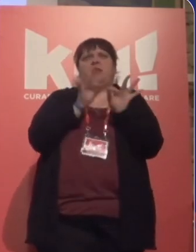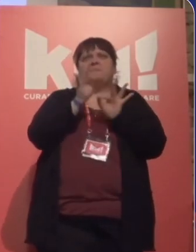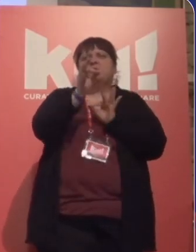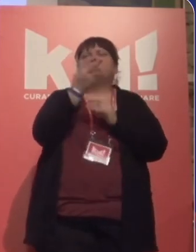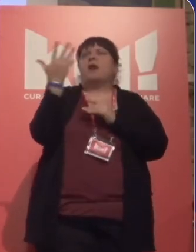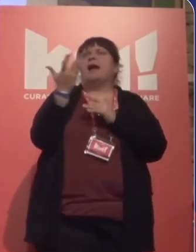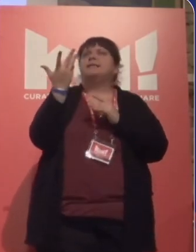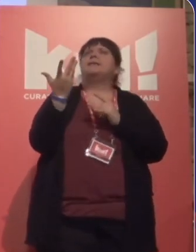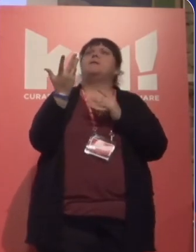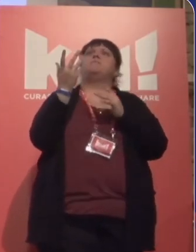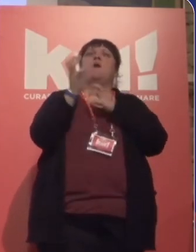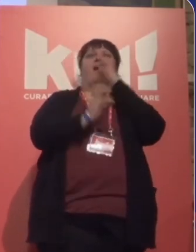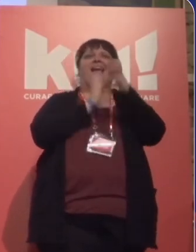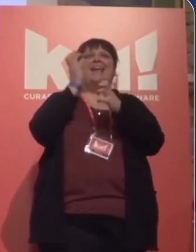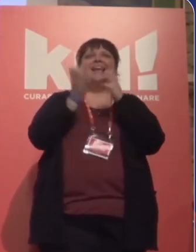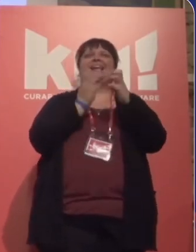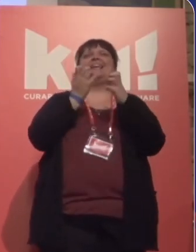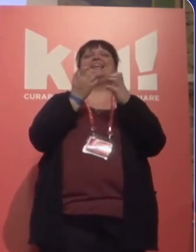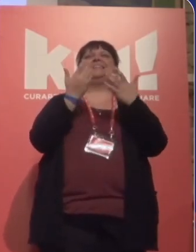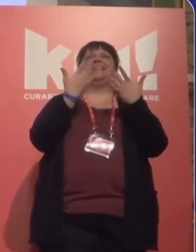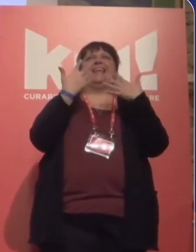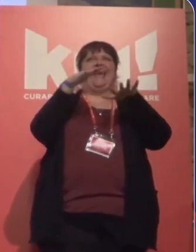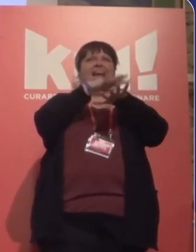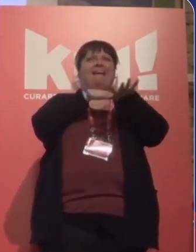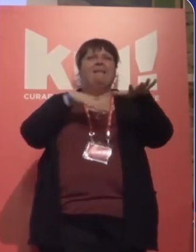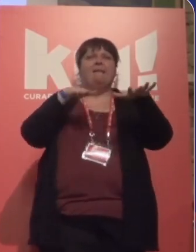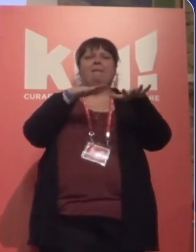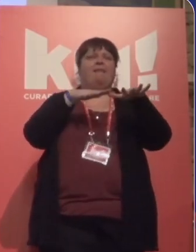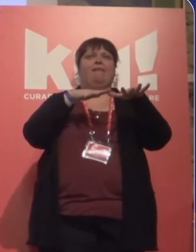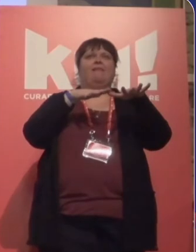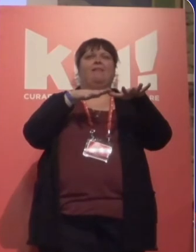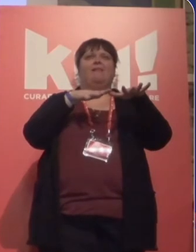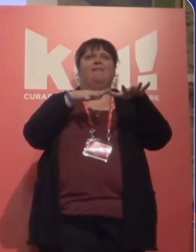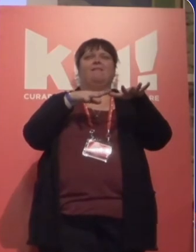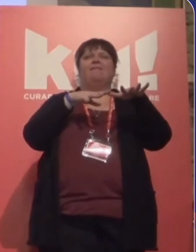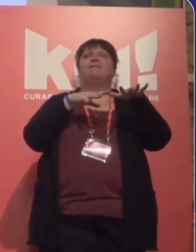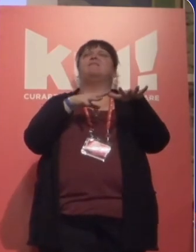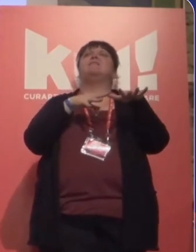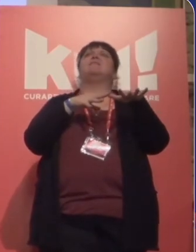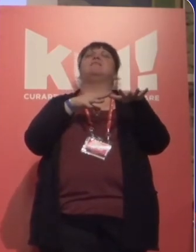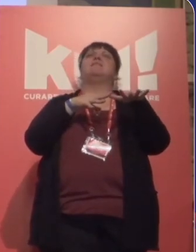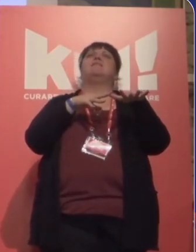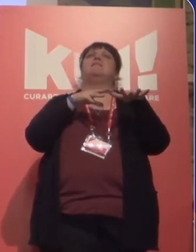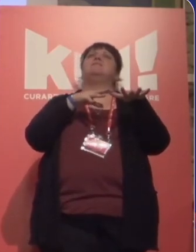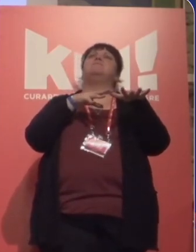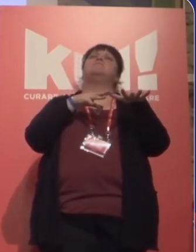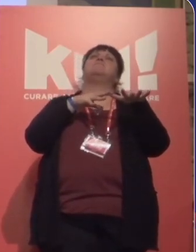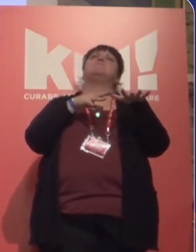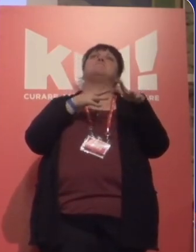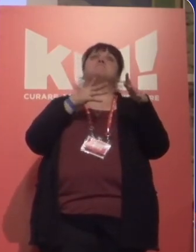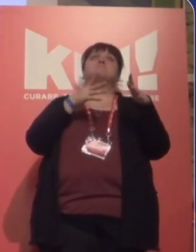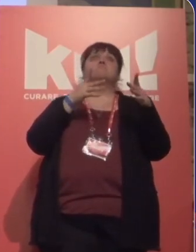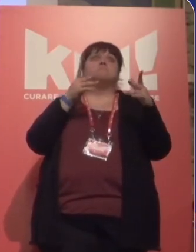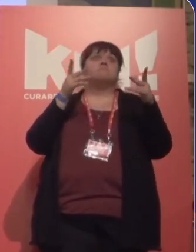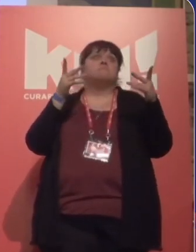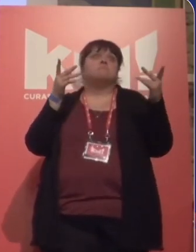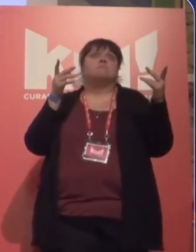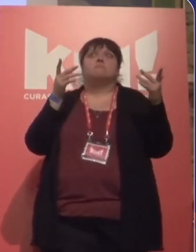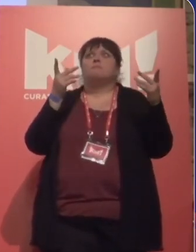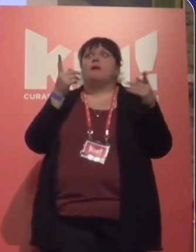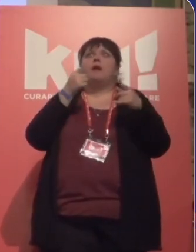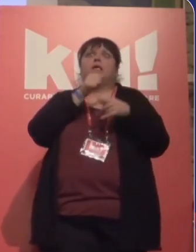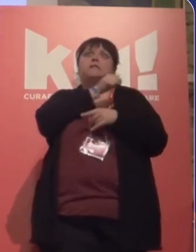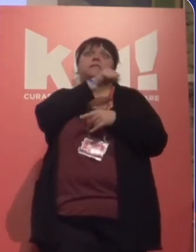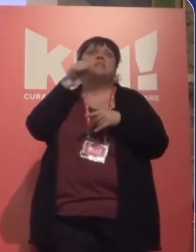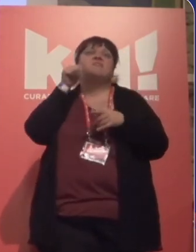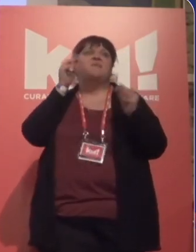ci sono volute le ragazze ei ragazzi per costringere noi di greta per costringere